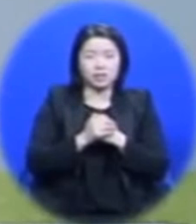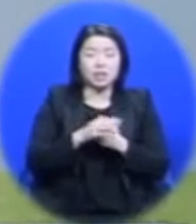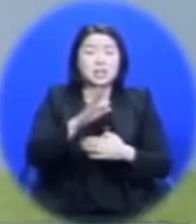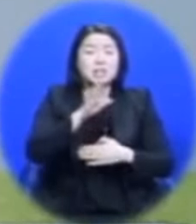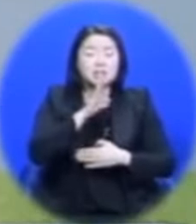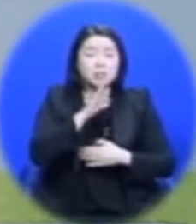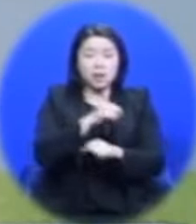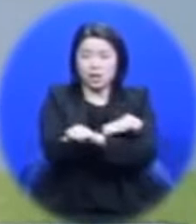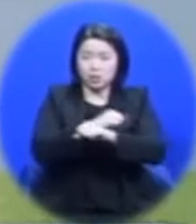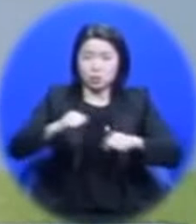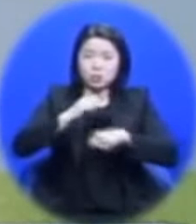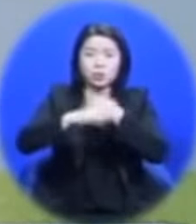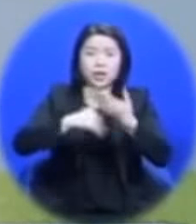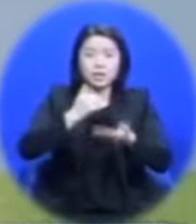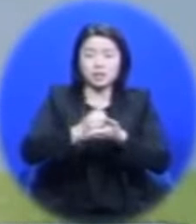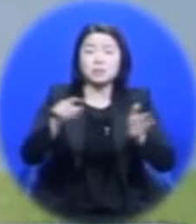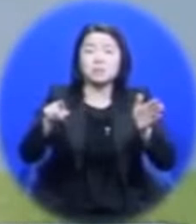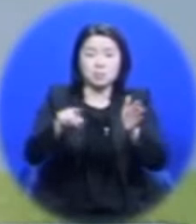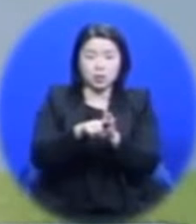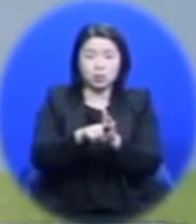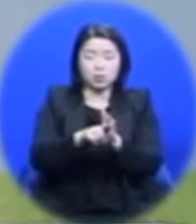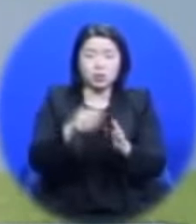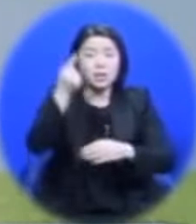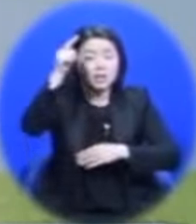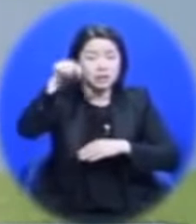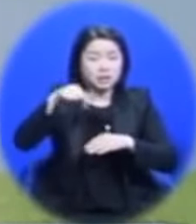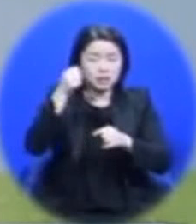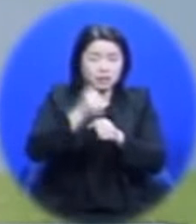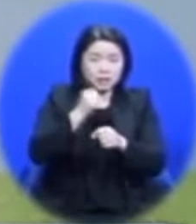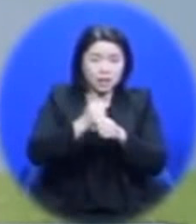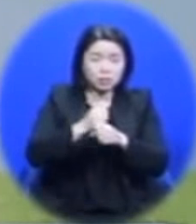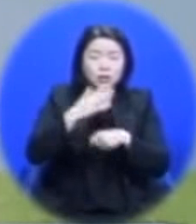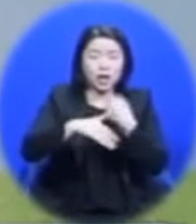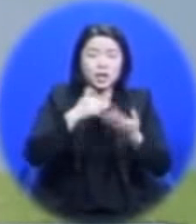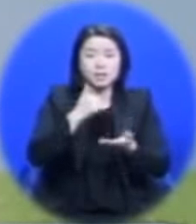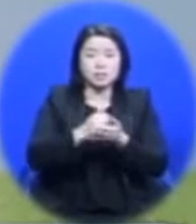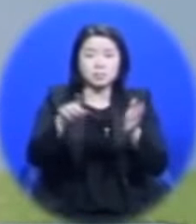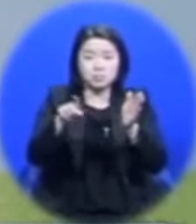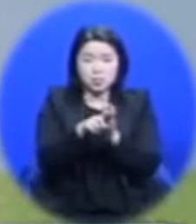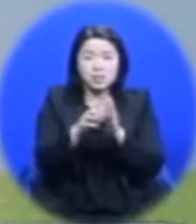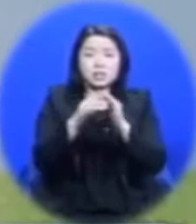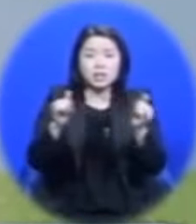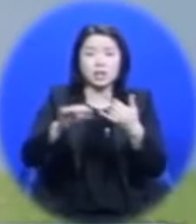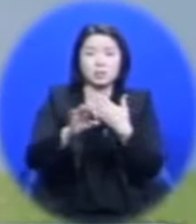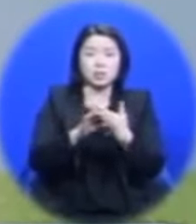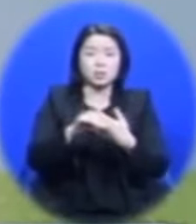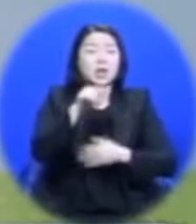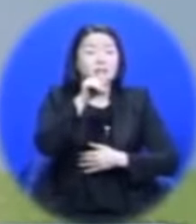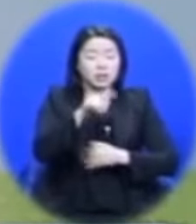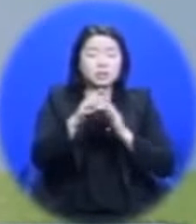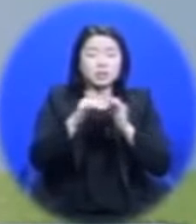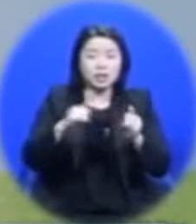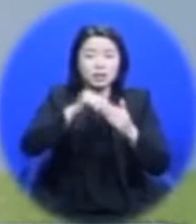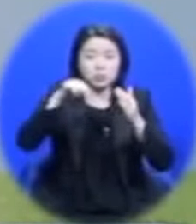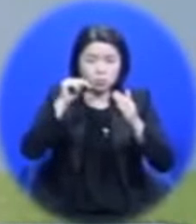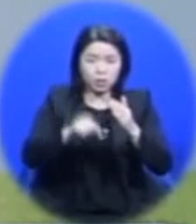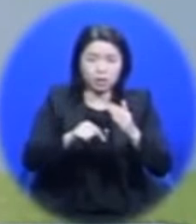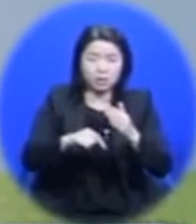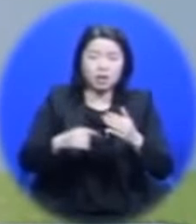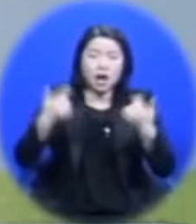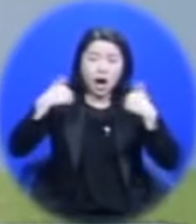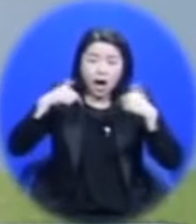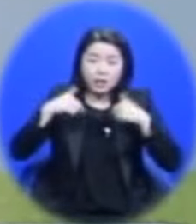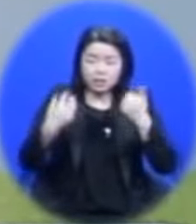정말 용서의 하나님을 믿고 창조의 하나님을 믿는 사람이라면 그 사람 속에는